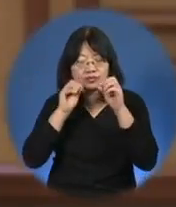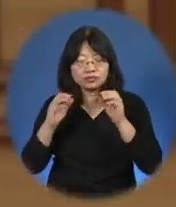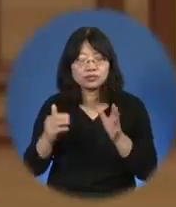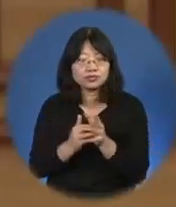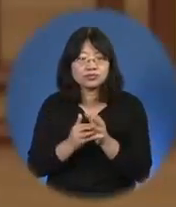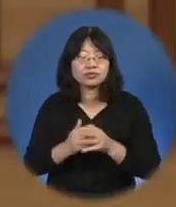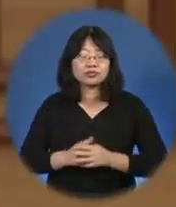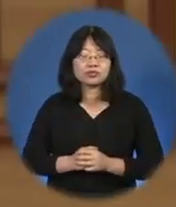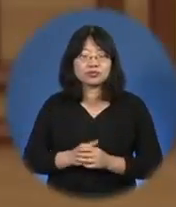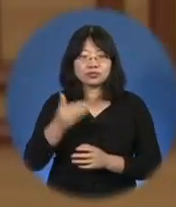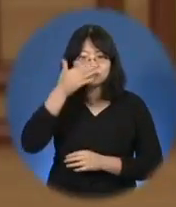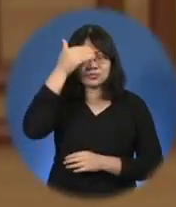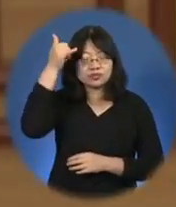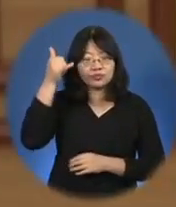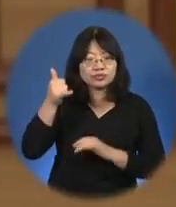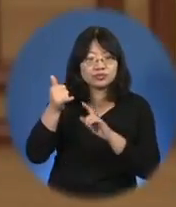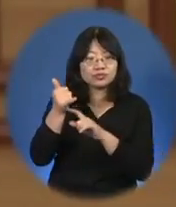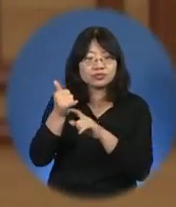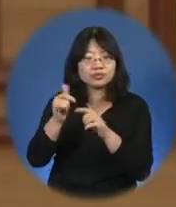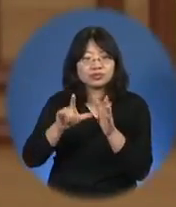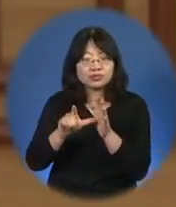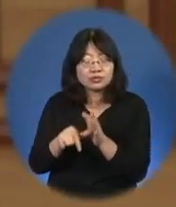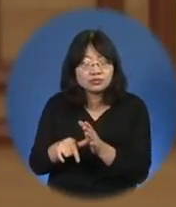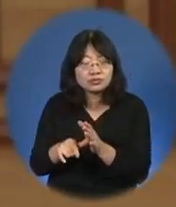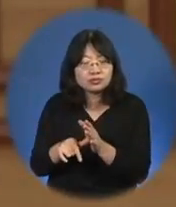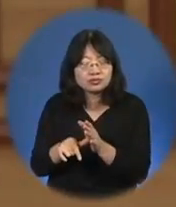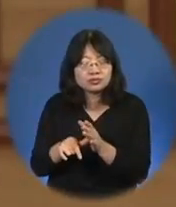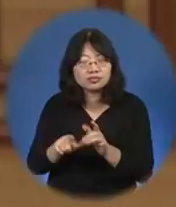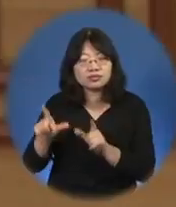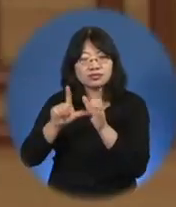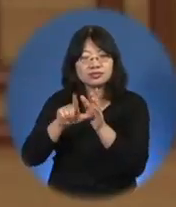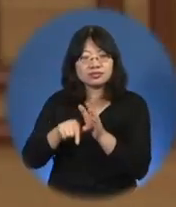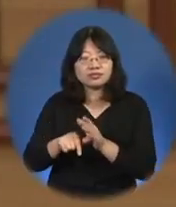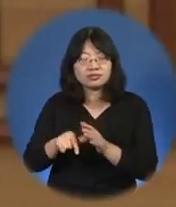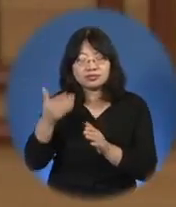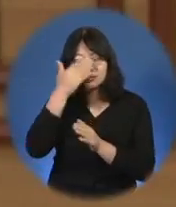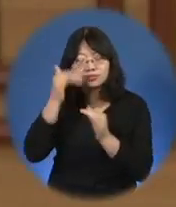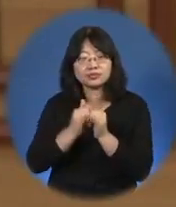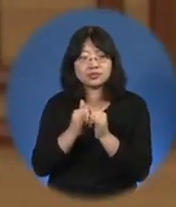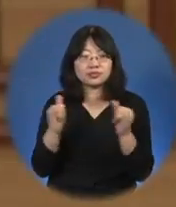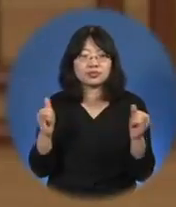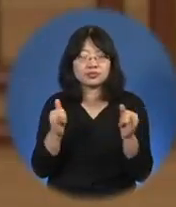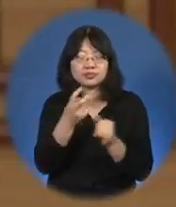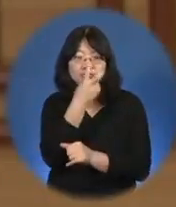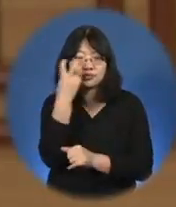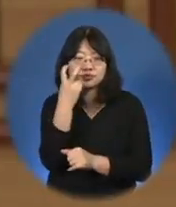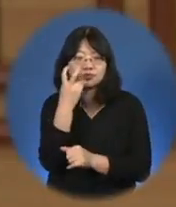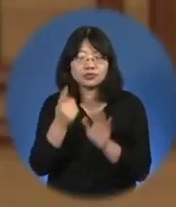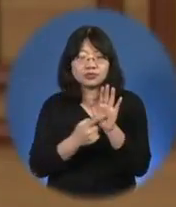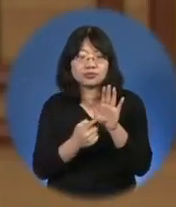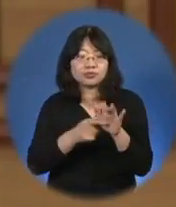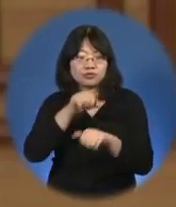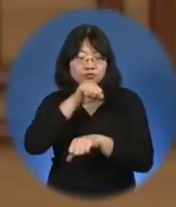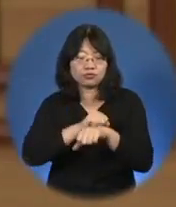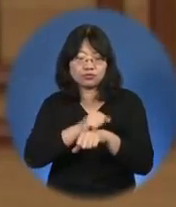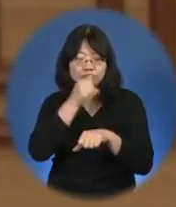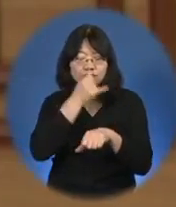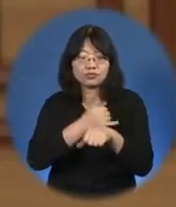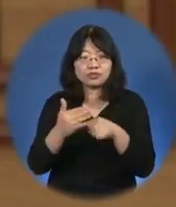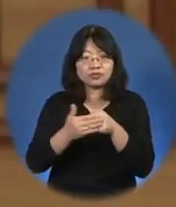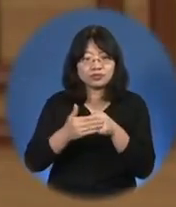이제 할아버지, 할머니 세대에서는 굉장히 그 젊은 세대들이 똑똑하게 말도 잘하고